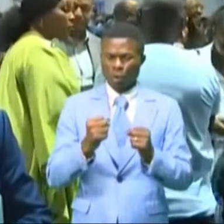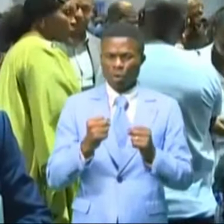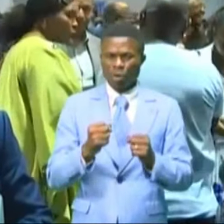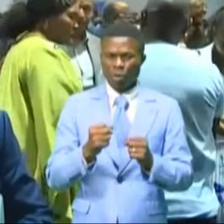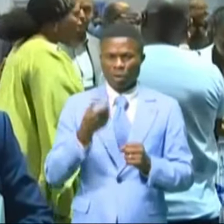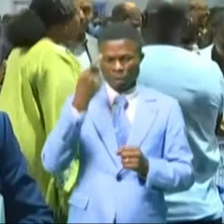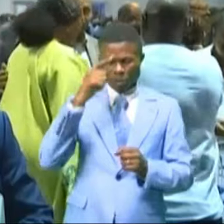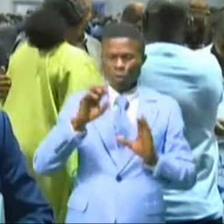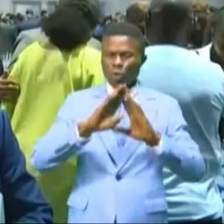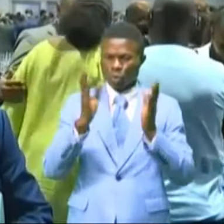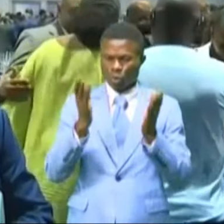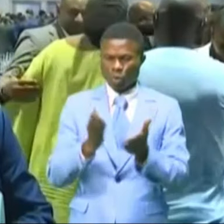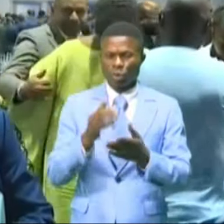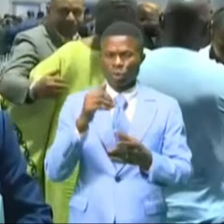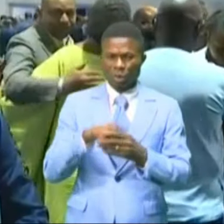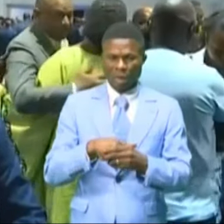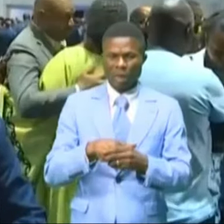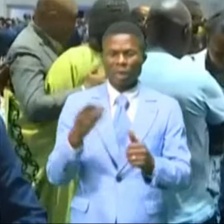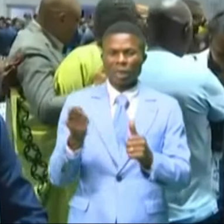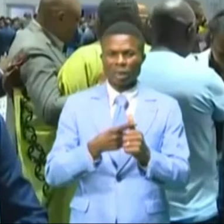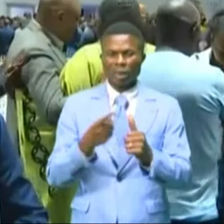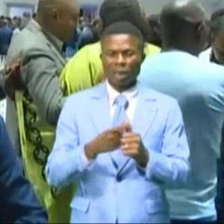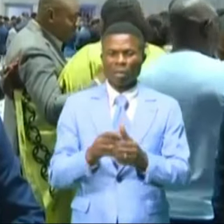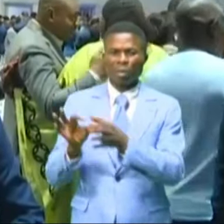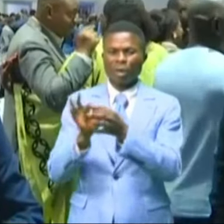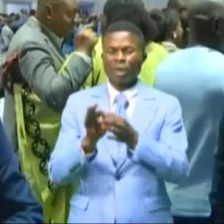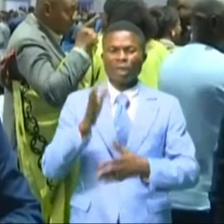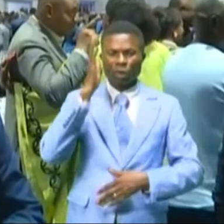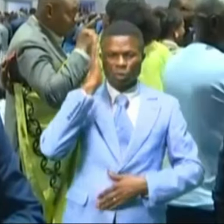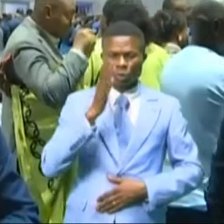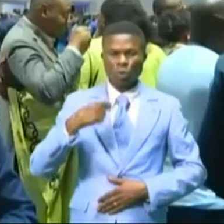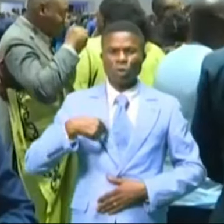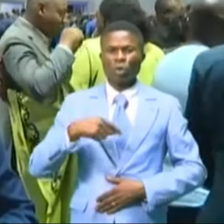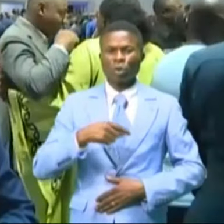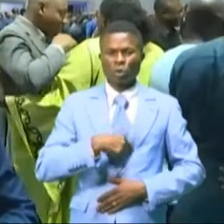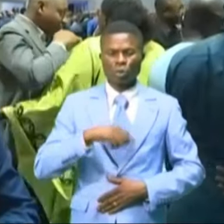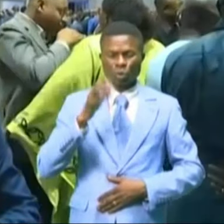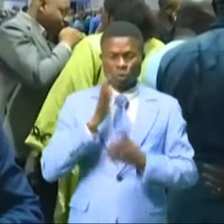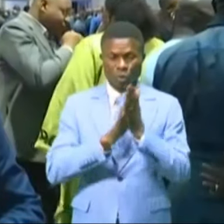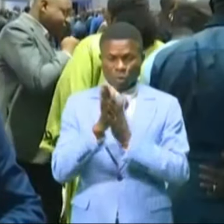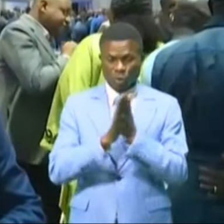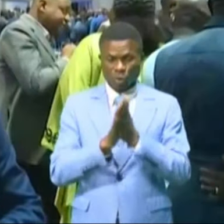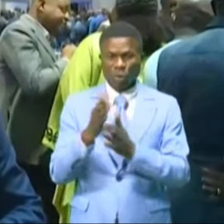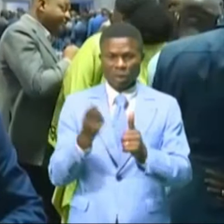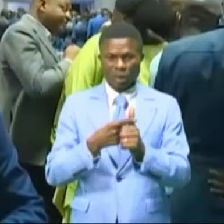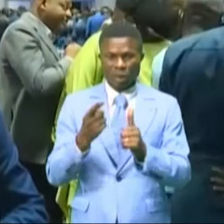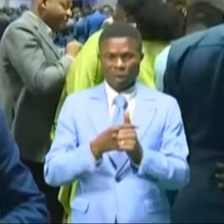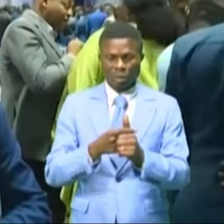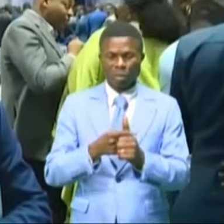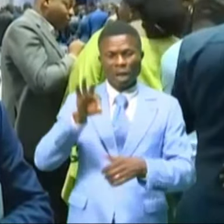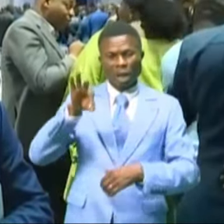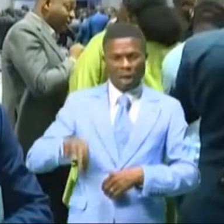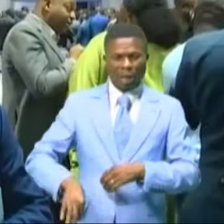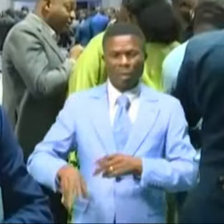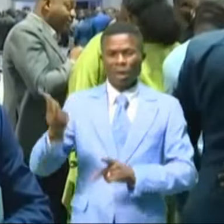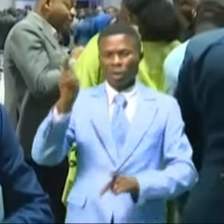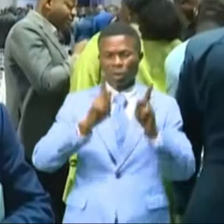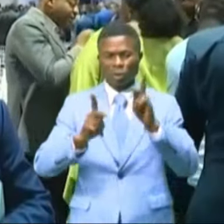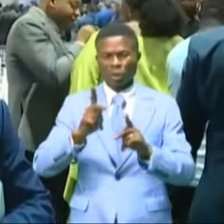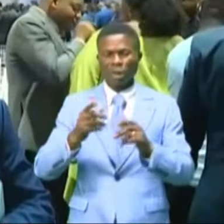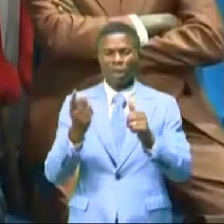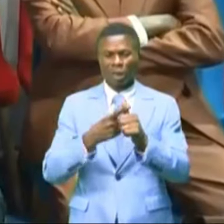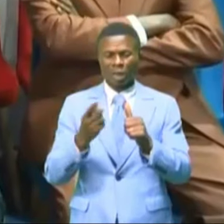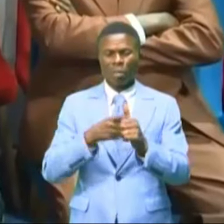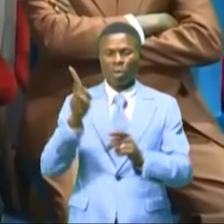que tous ensemble, même au niveau de, surtout au niveau de l'Union sacrée, nous regardons d'abord vers les intérêts de notre peuple et notre peuple